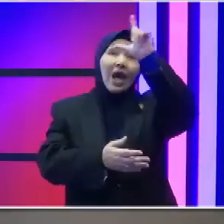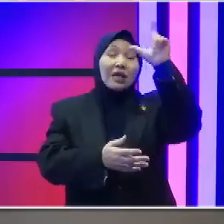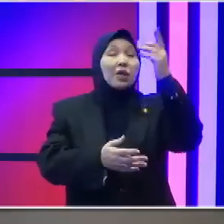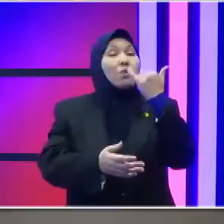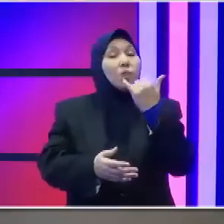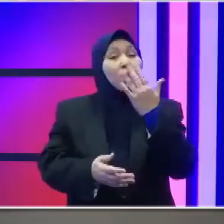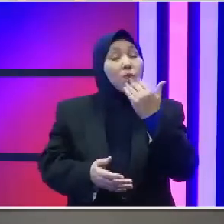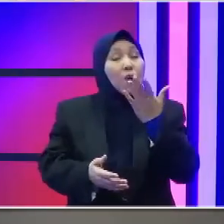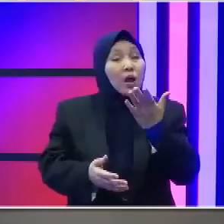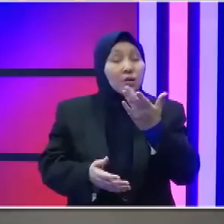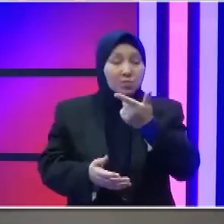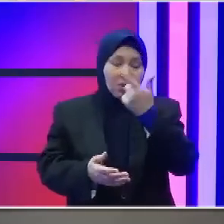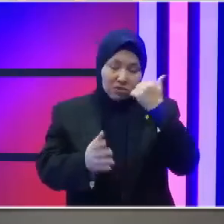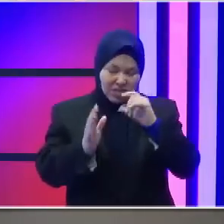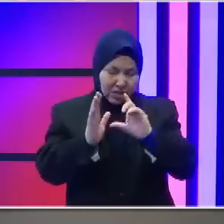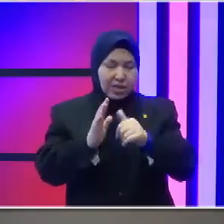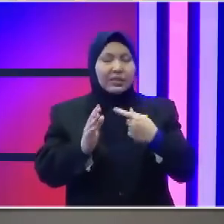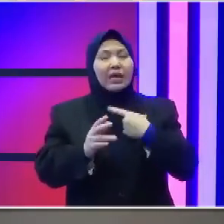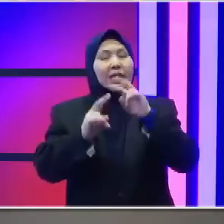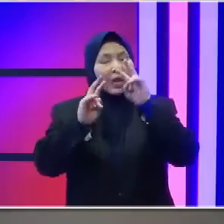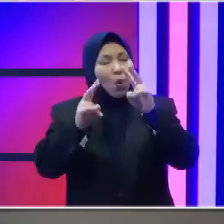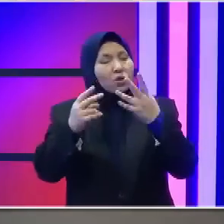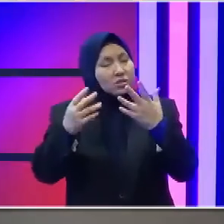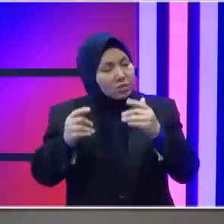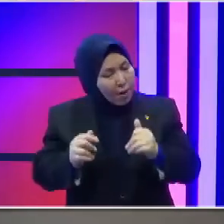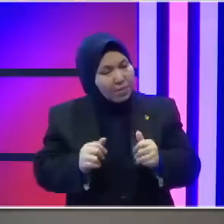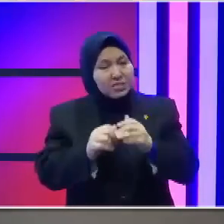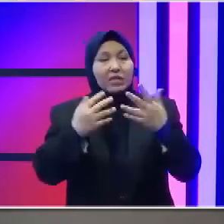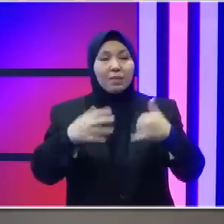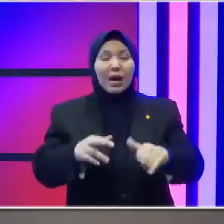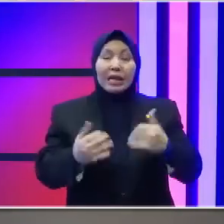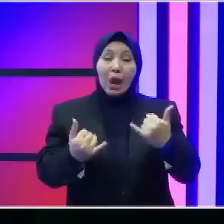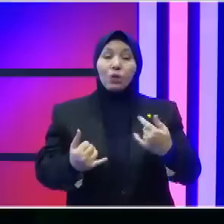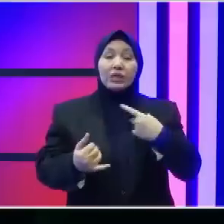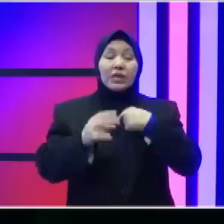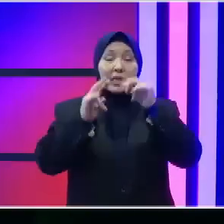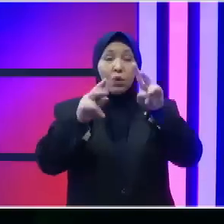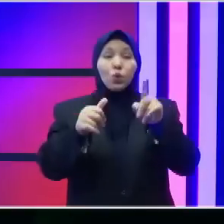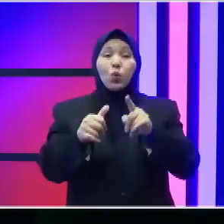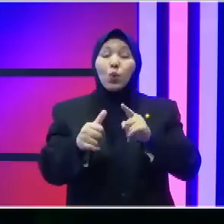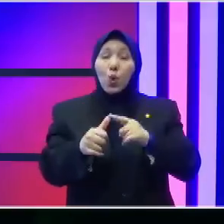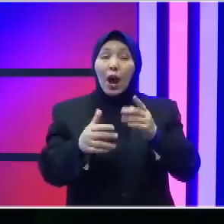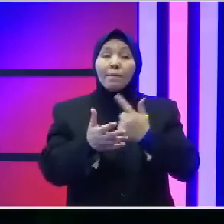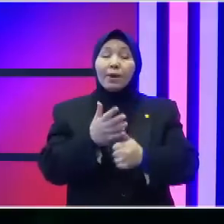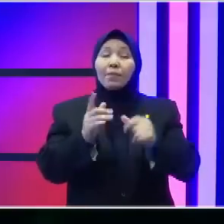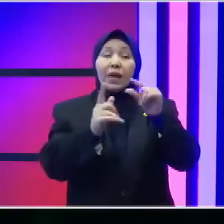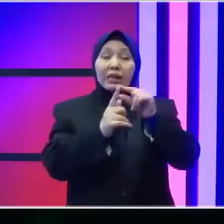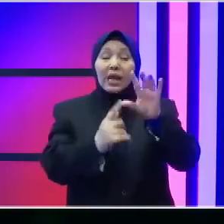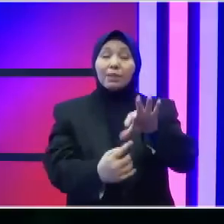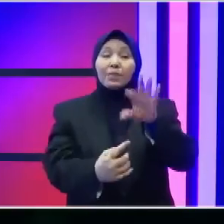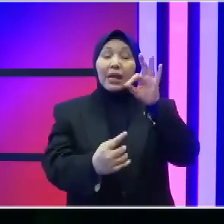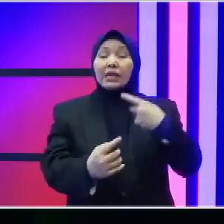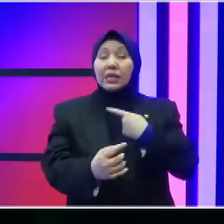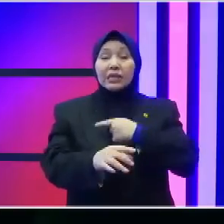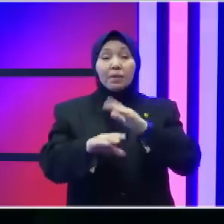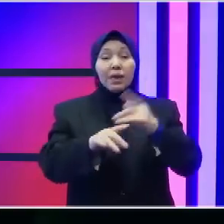Mengapa? Yang itu kita akan tengok sama-sama selepas rehat nanti. Tapi kita lihat dahulu apakah perkataan pilihan kita